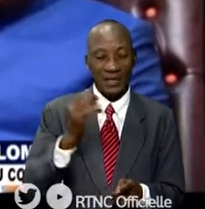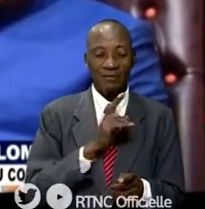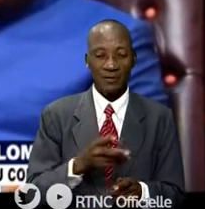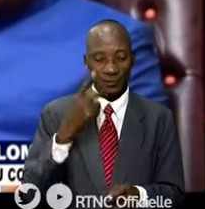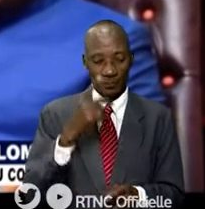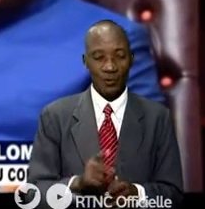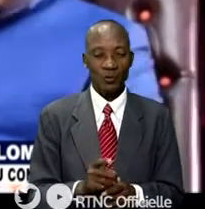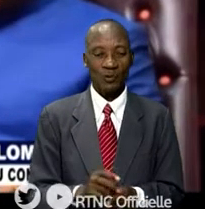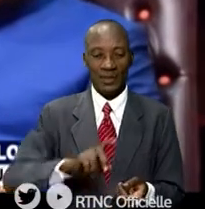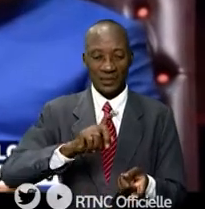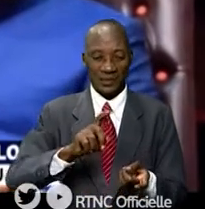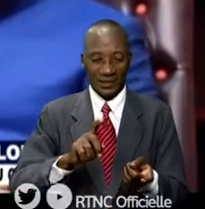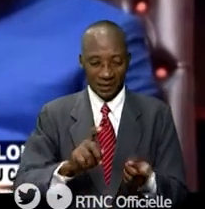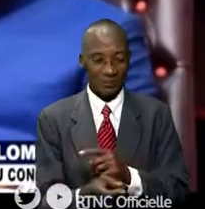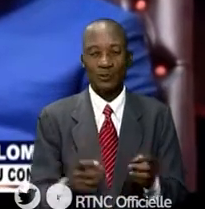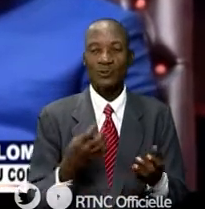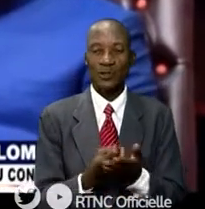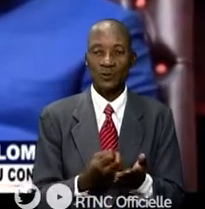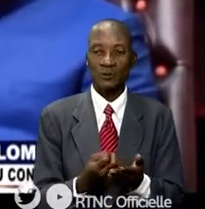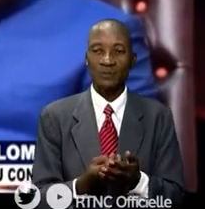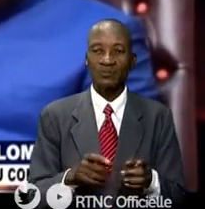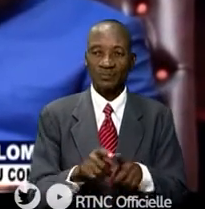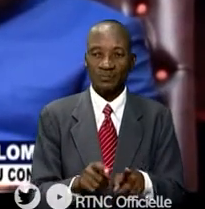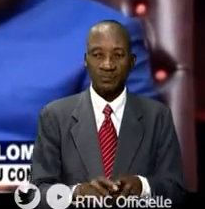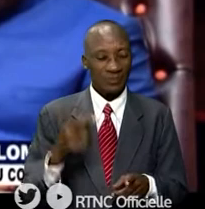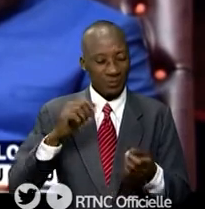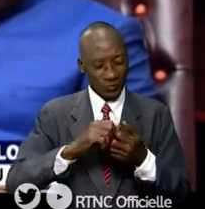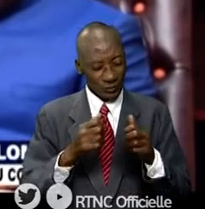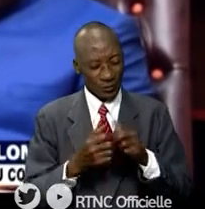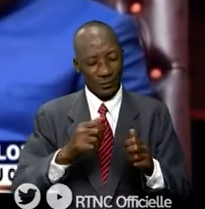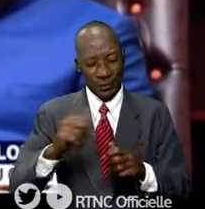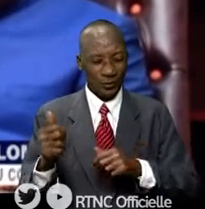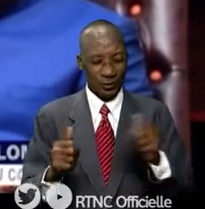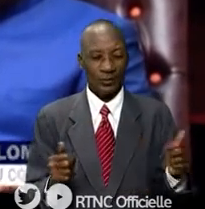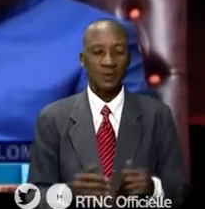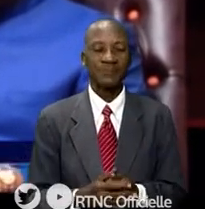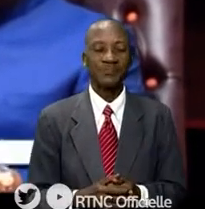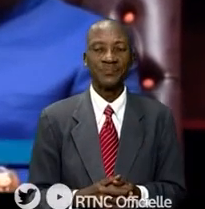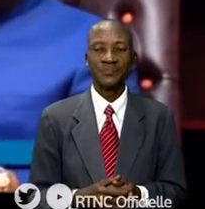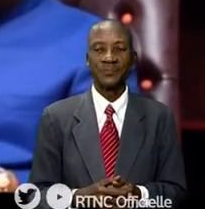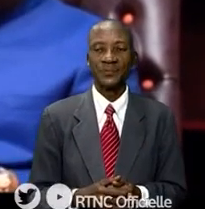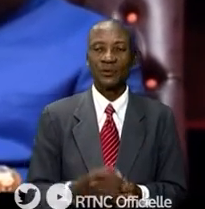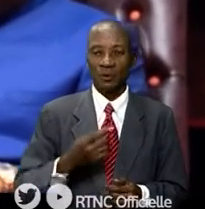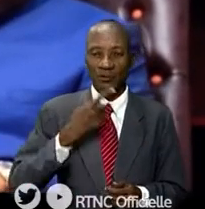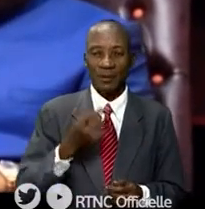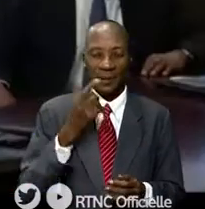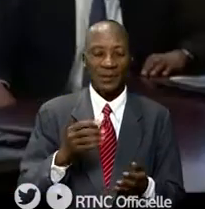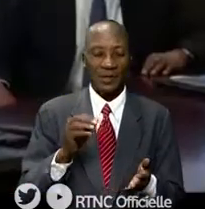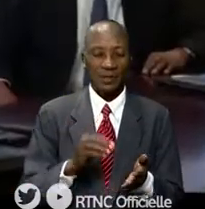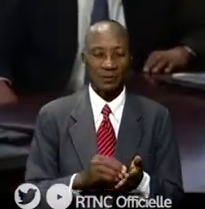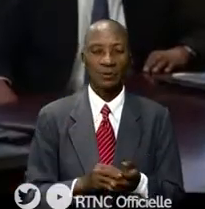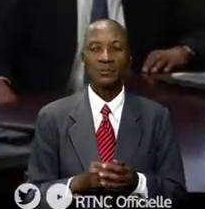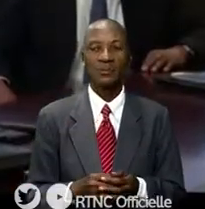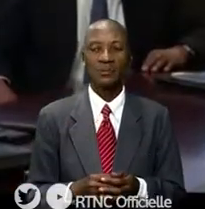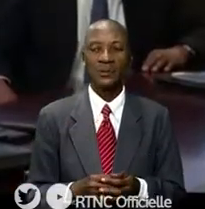l'un des piliers des services de l'éducation et de la santé. On ne le dira jamais assez, l'accès